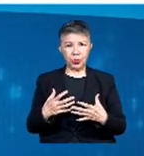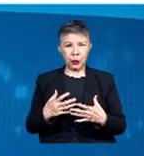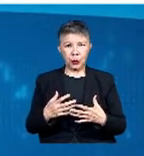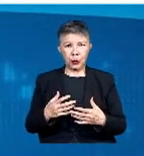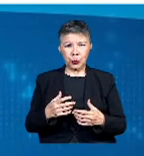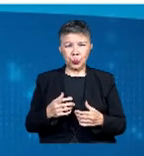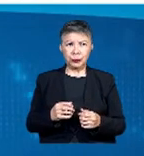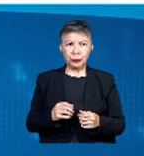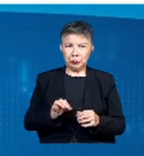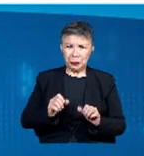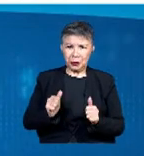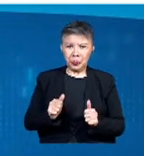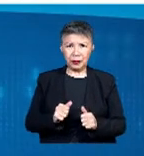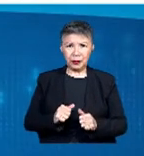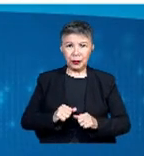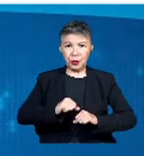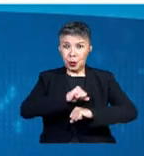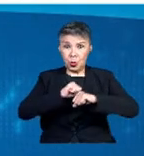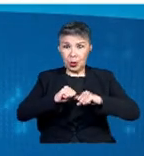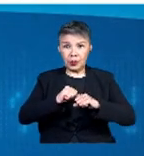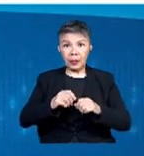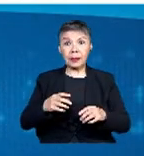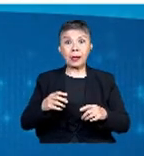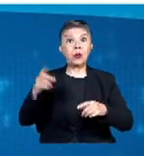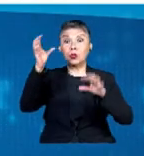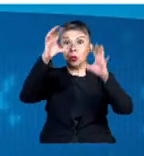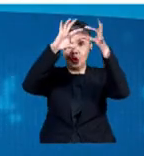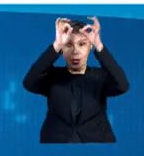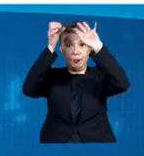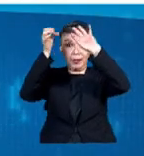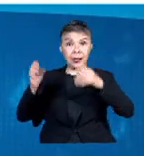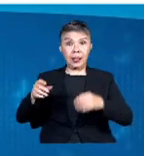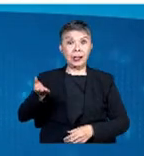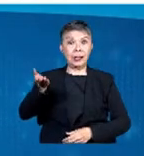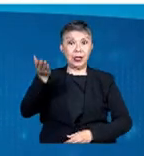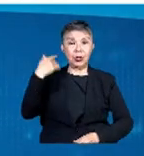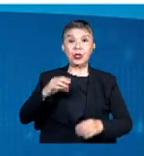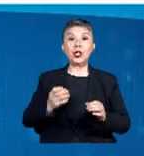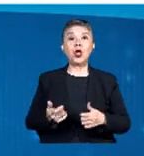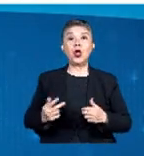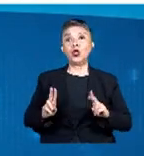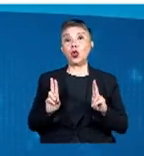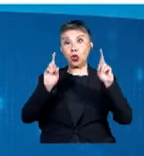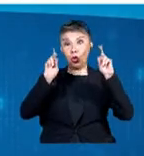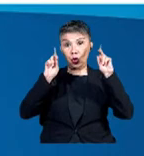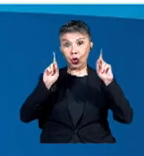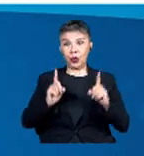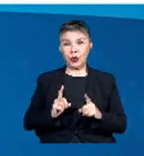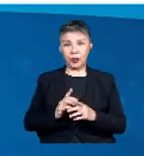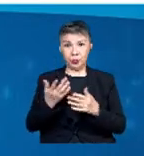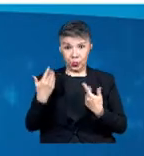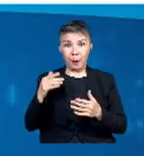kita lihat laganya di Olimpiade yang lalu gitu, pada saat di Tokyo. Nah, kalau